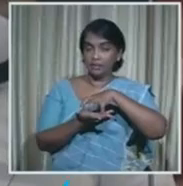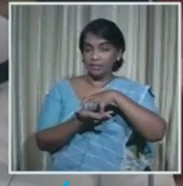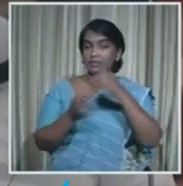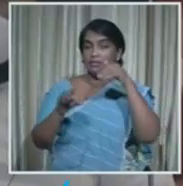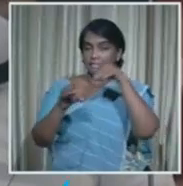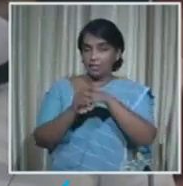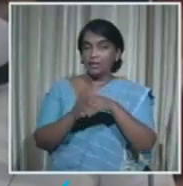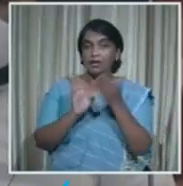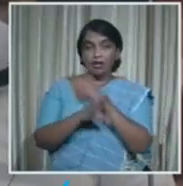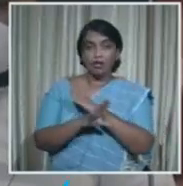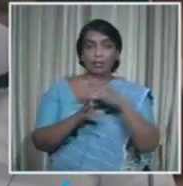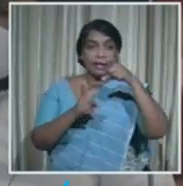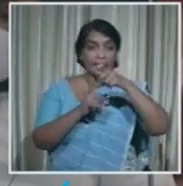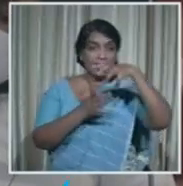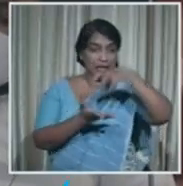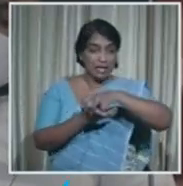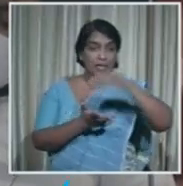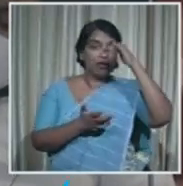hitapu district ke nayakatuma